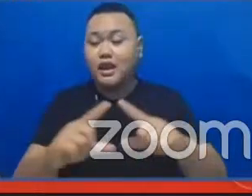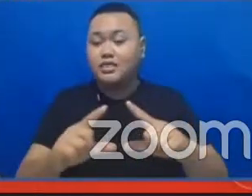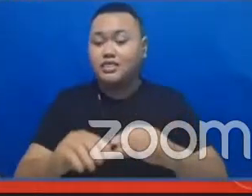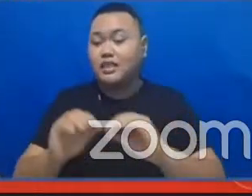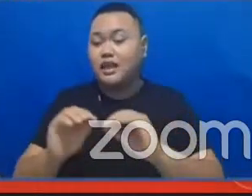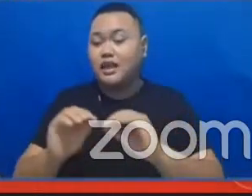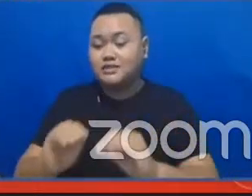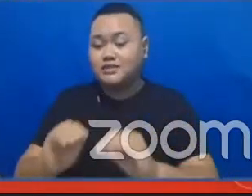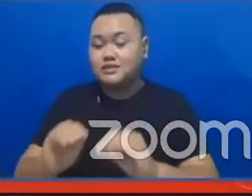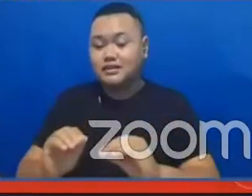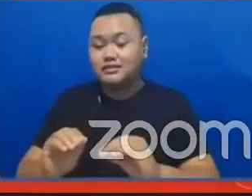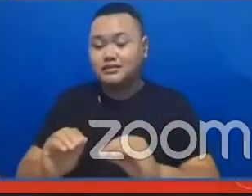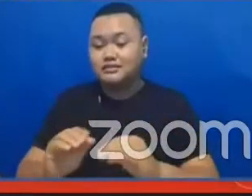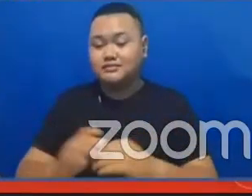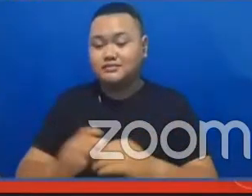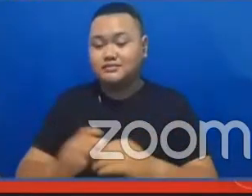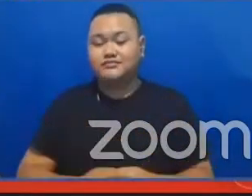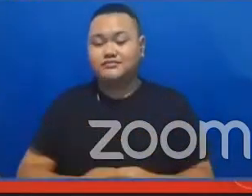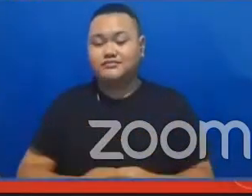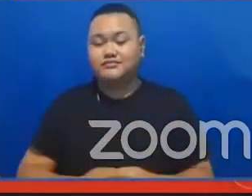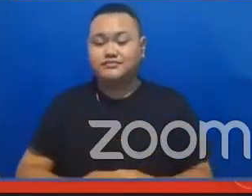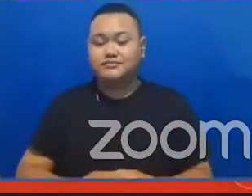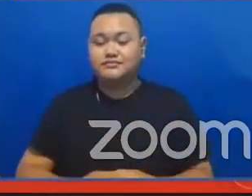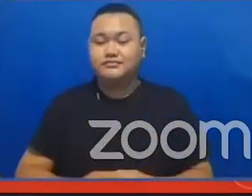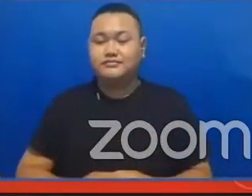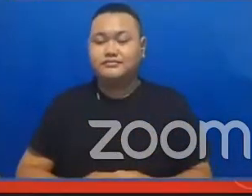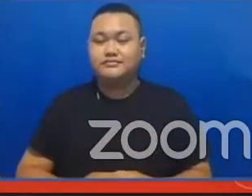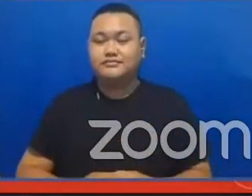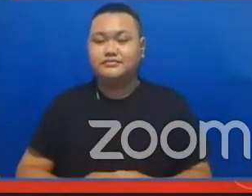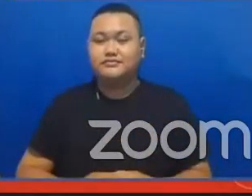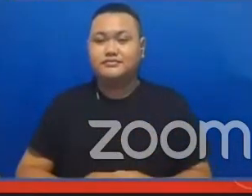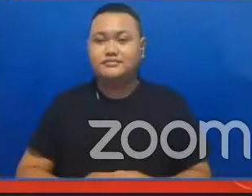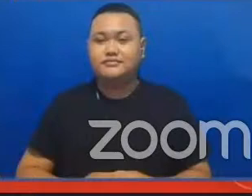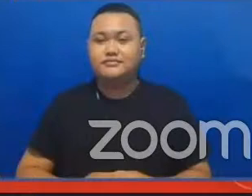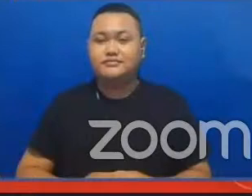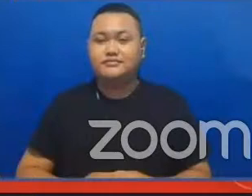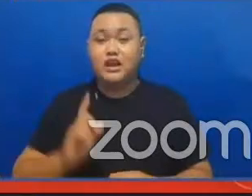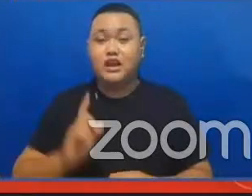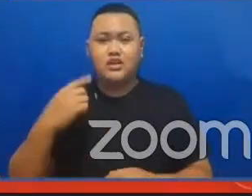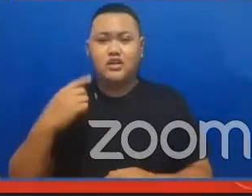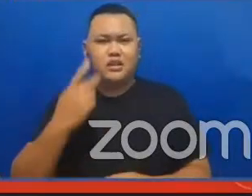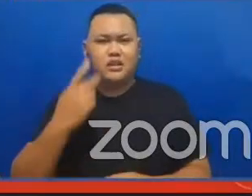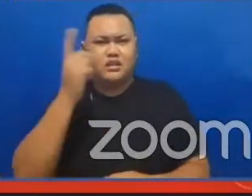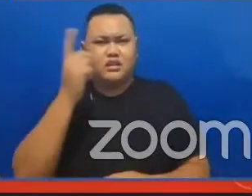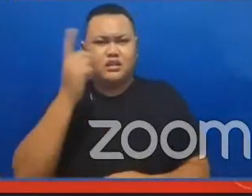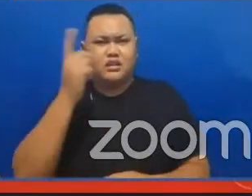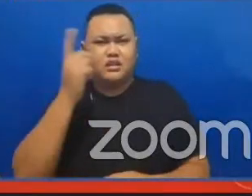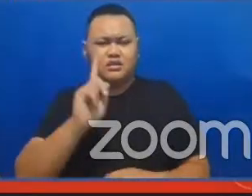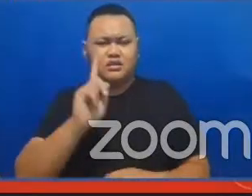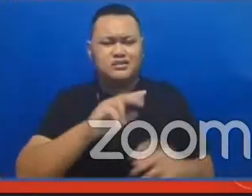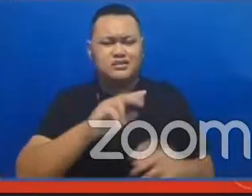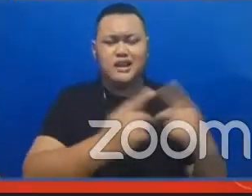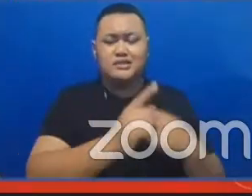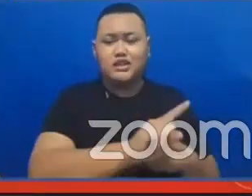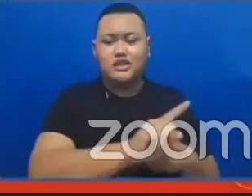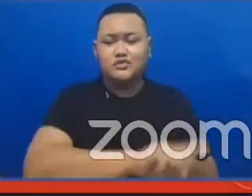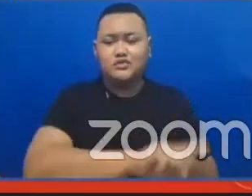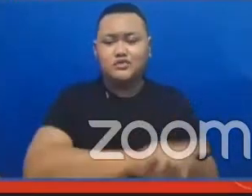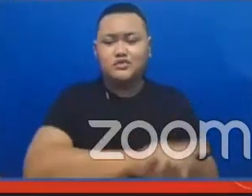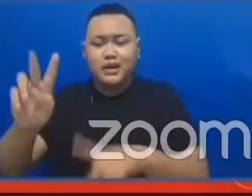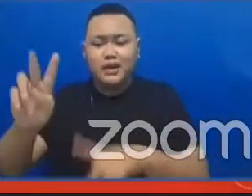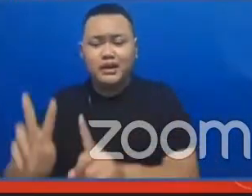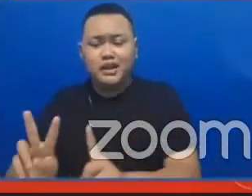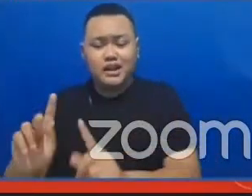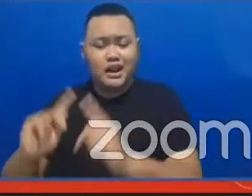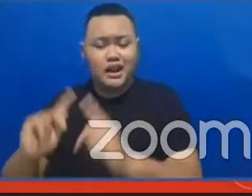tadi. Harap kerjaan besar ini. Kalau kita melihatnya dari kelas 1 sampai kelas 12, masing-masing subjek itu ada 10